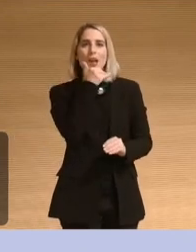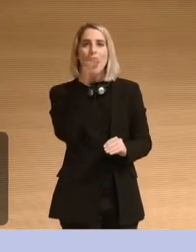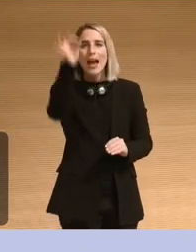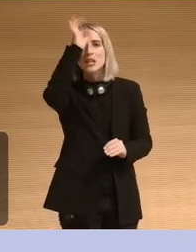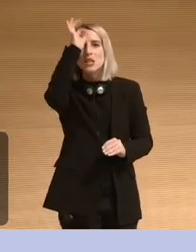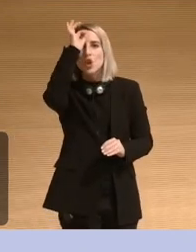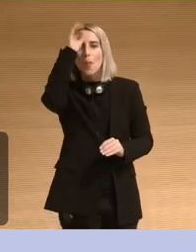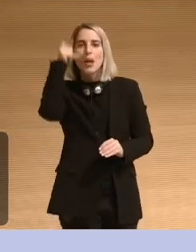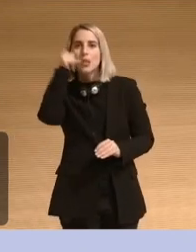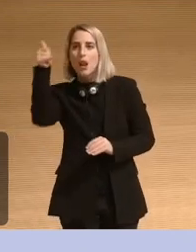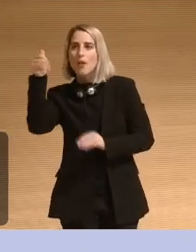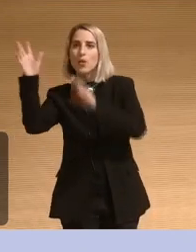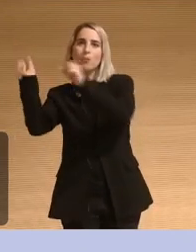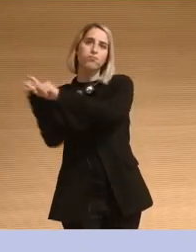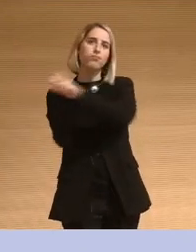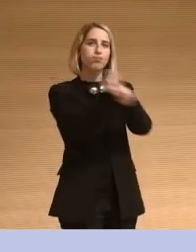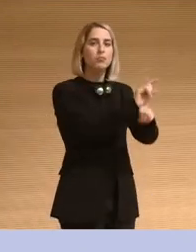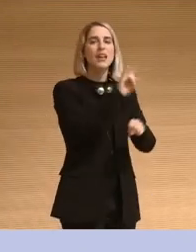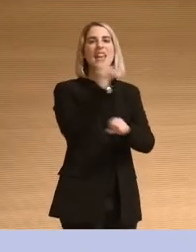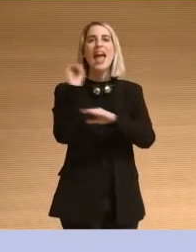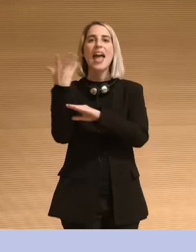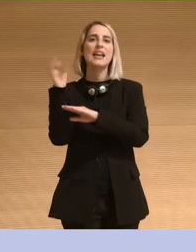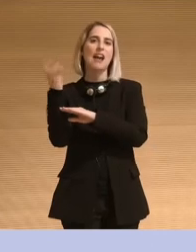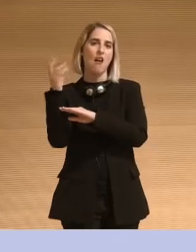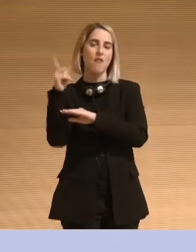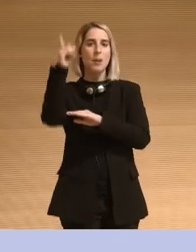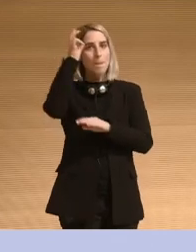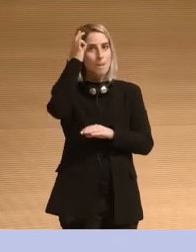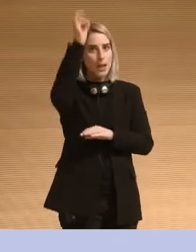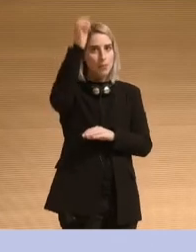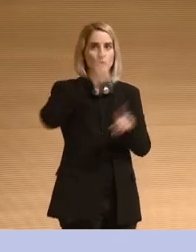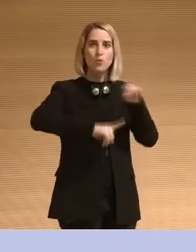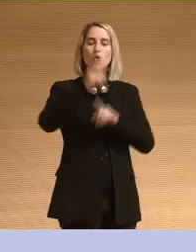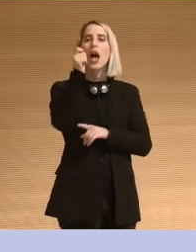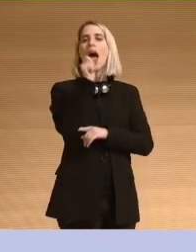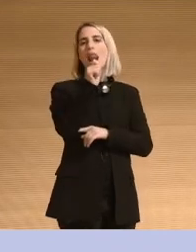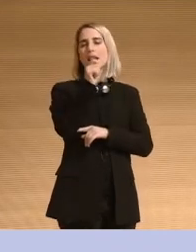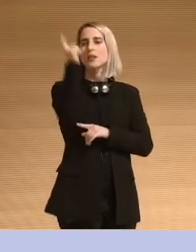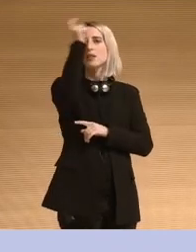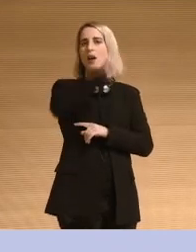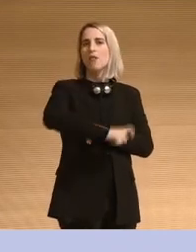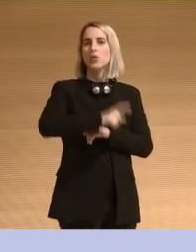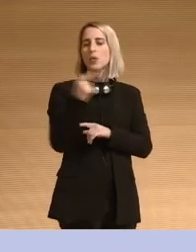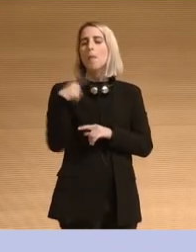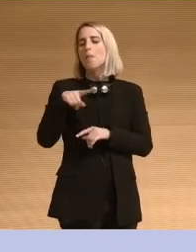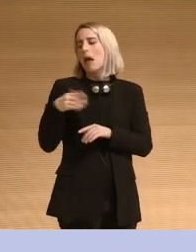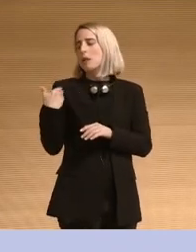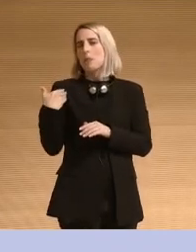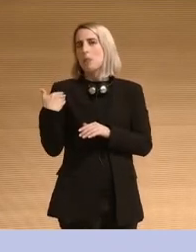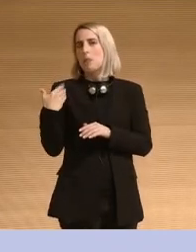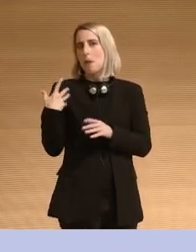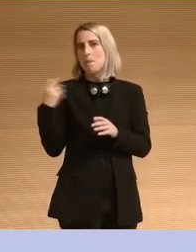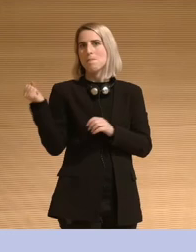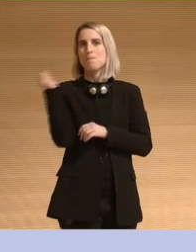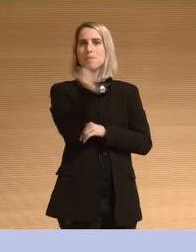η αστυνομία ή με το ΕΚΑΒ. Μία τέτοια περίπτωση είναι ο Αλέξης, ο οποίος είχε πολύ λίγες μέρες μέσα. Παρ'